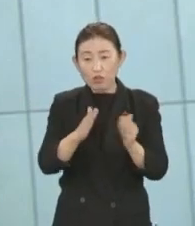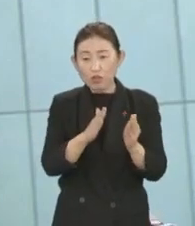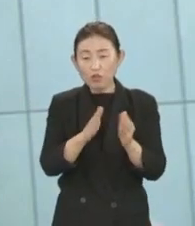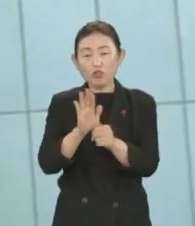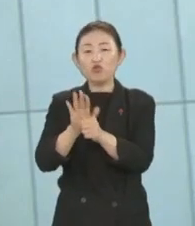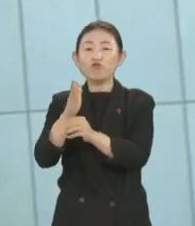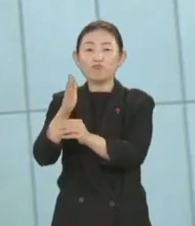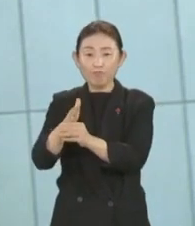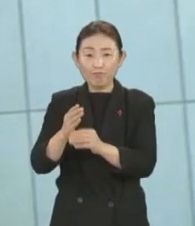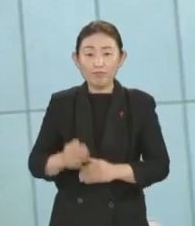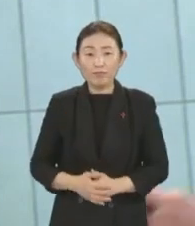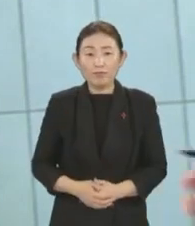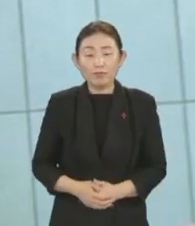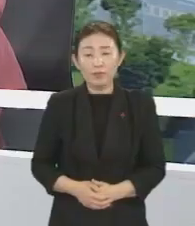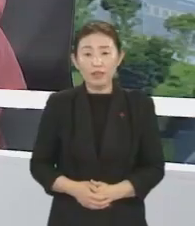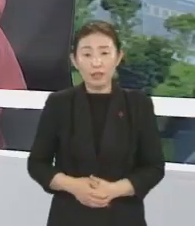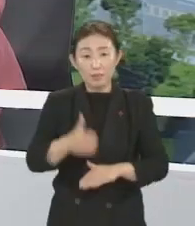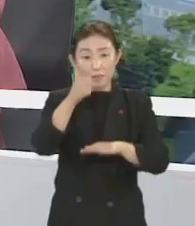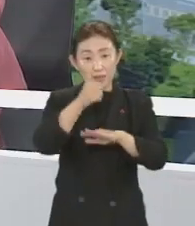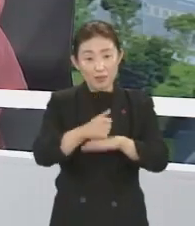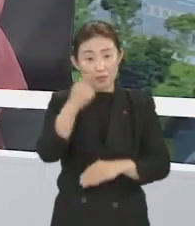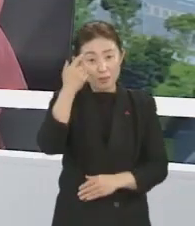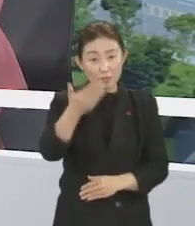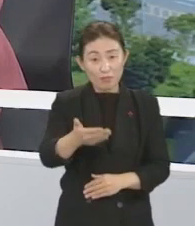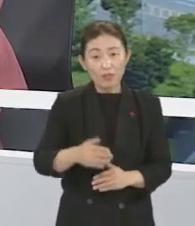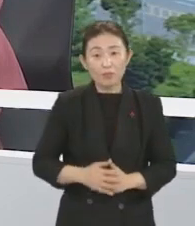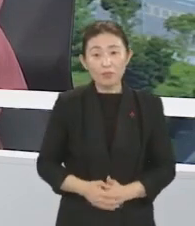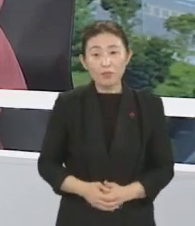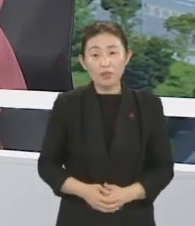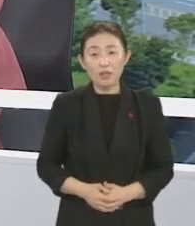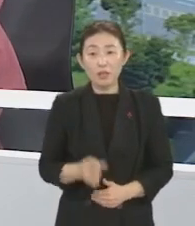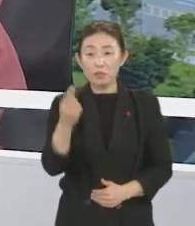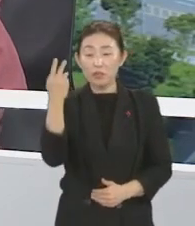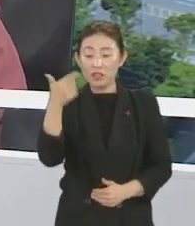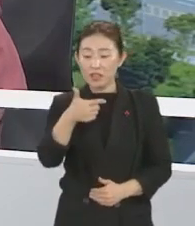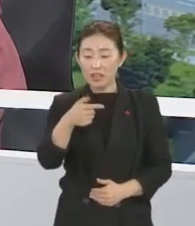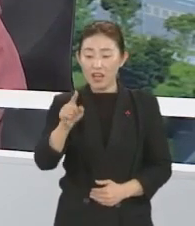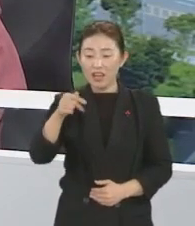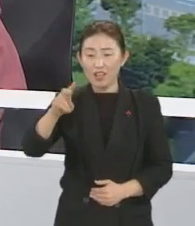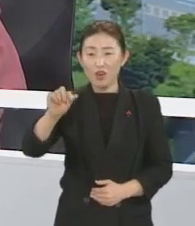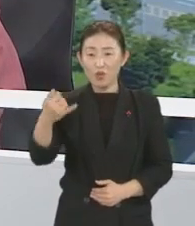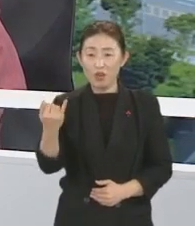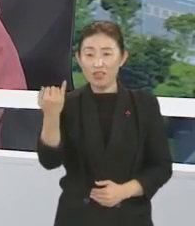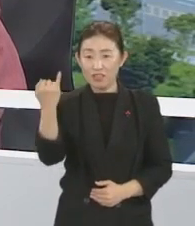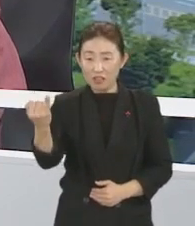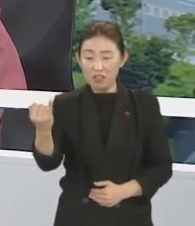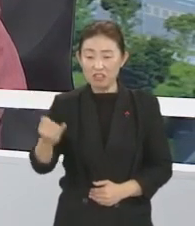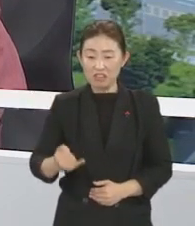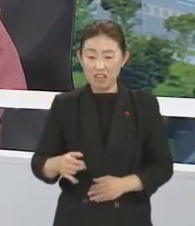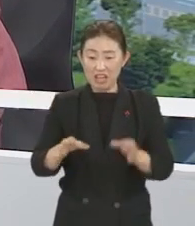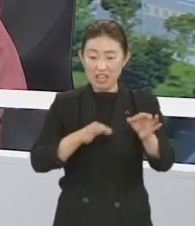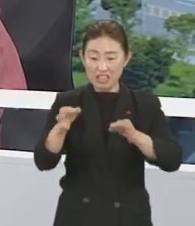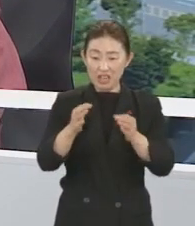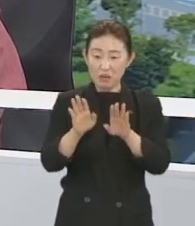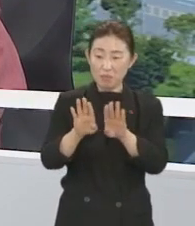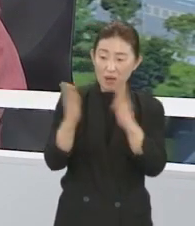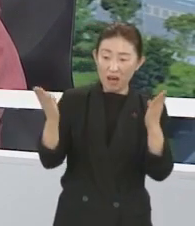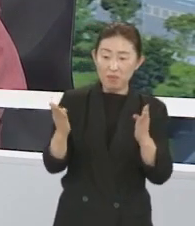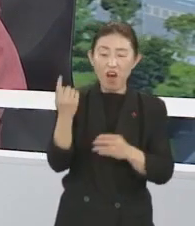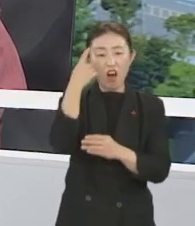네. 네. 이제 마지막 질문을 드리겠습니다. 며칠 전에 나경원 전 의원에 대해서 장만 서면 얼굴을